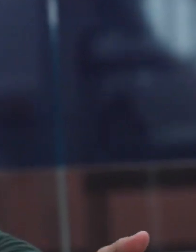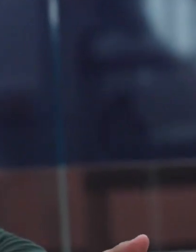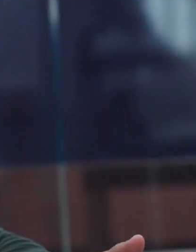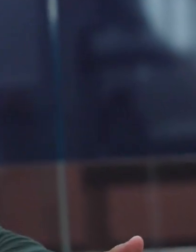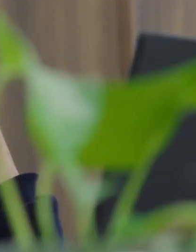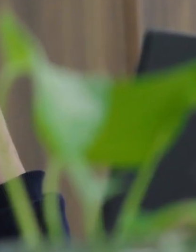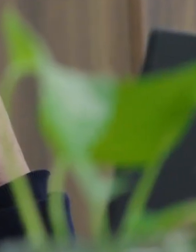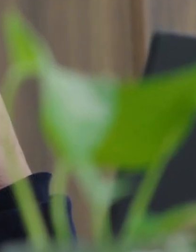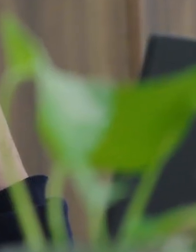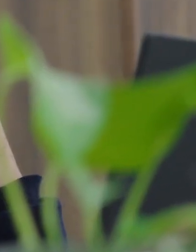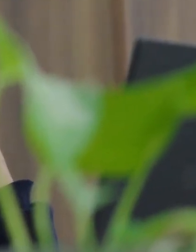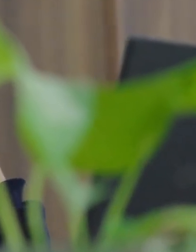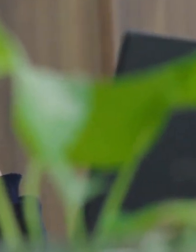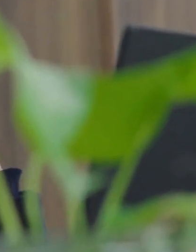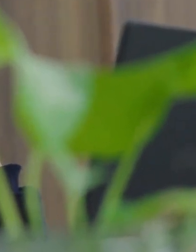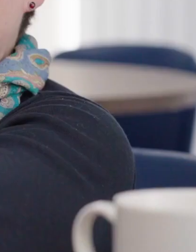l-an